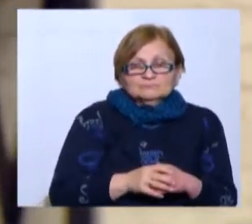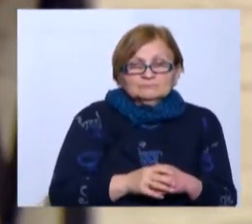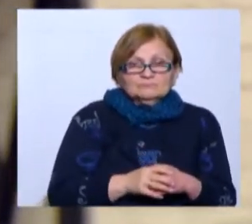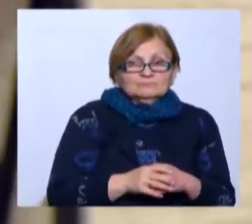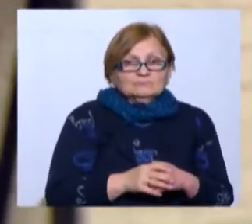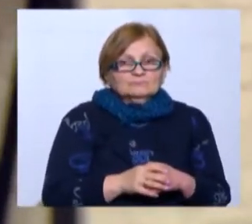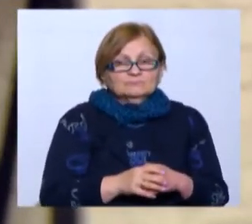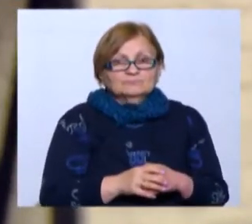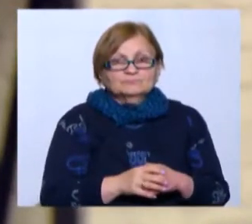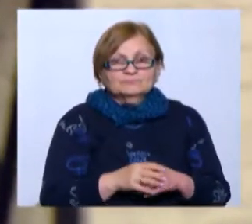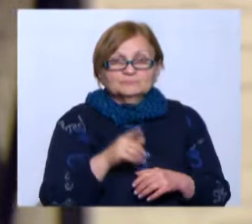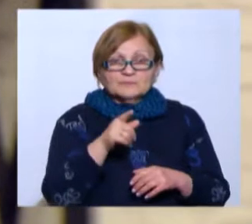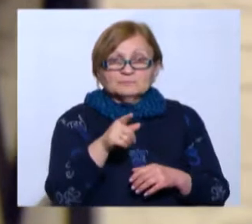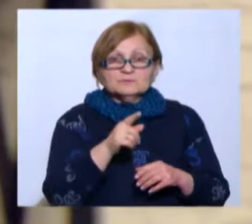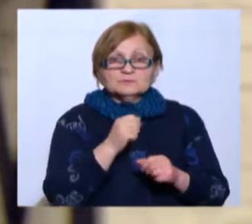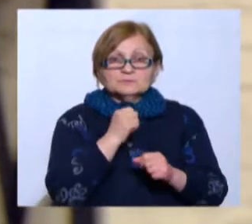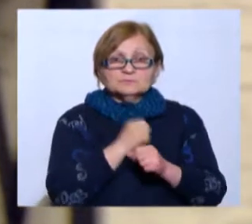მისი შექმნა არც ისე რთულია